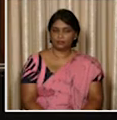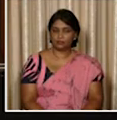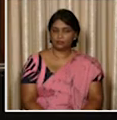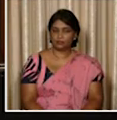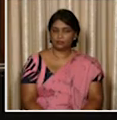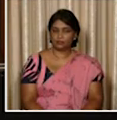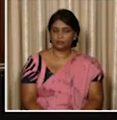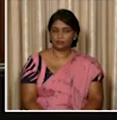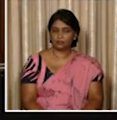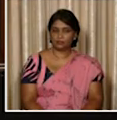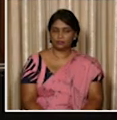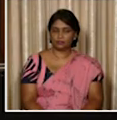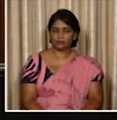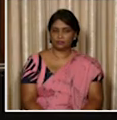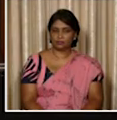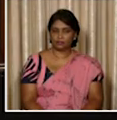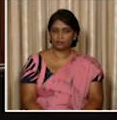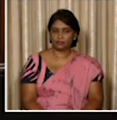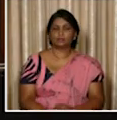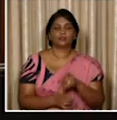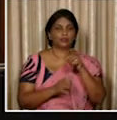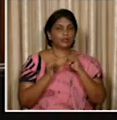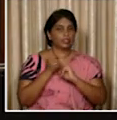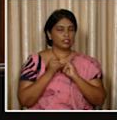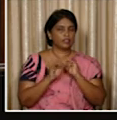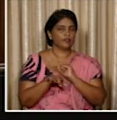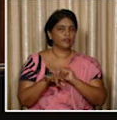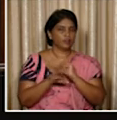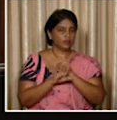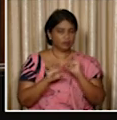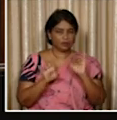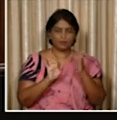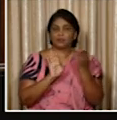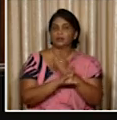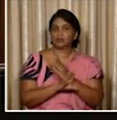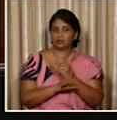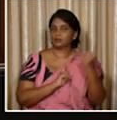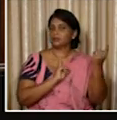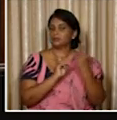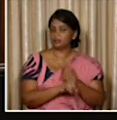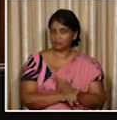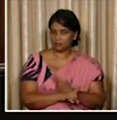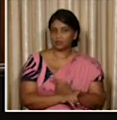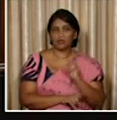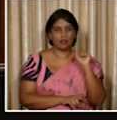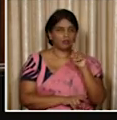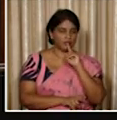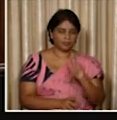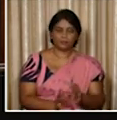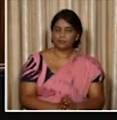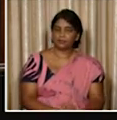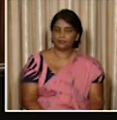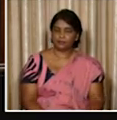Honorable Sridharan, you have 16 minutes. Meeta prathamema mulasaneta namak yojana